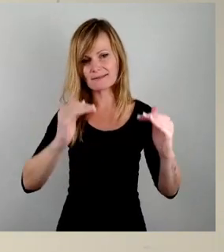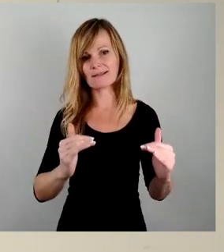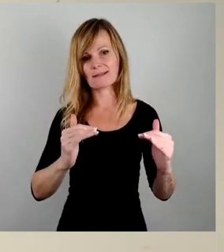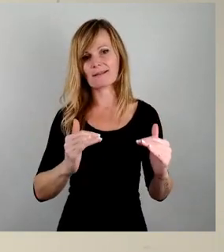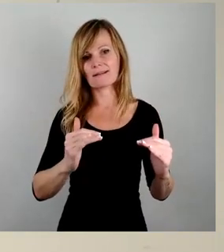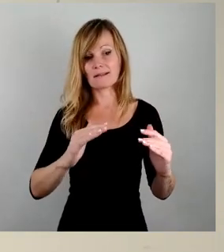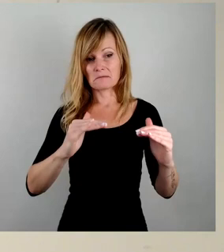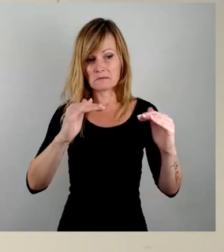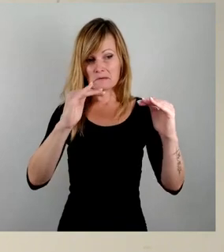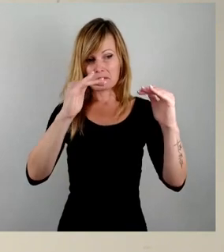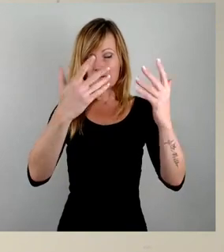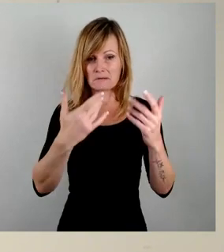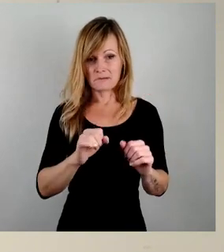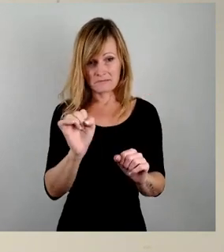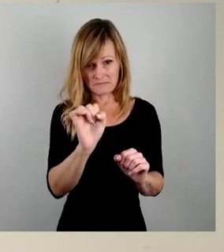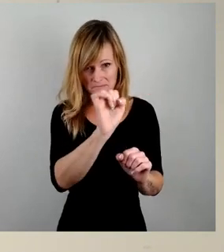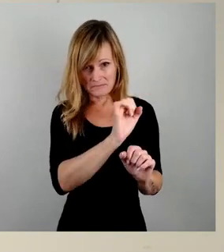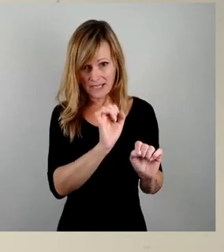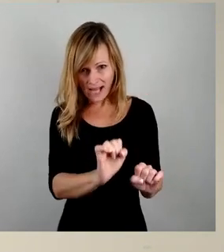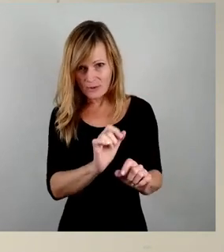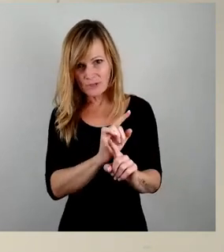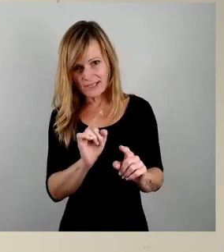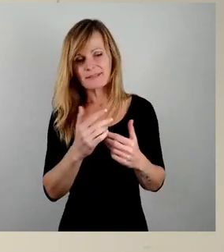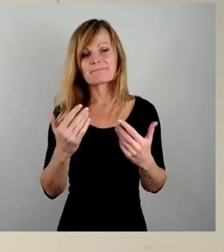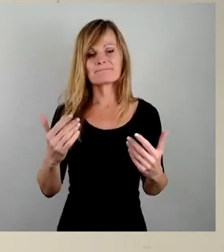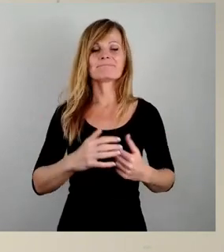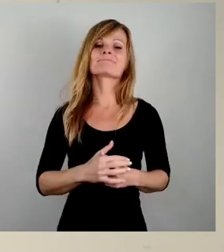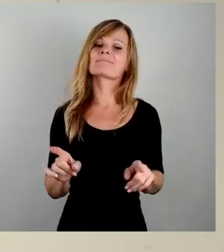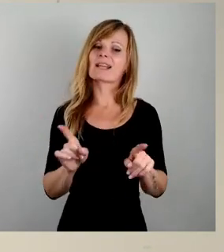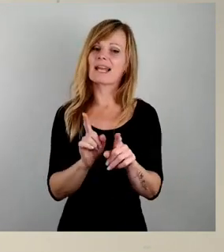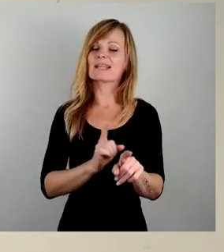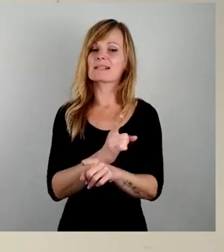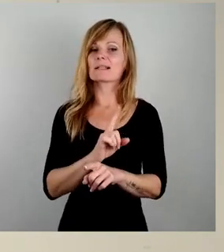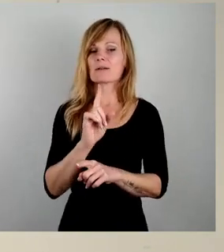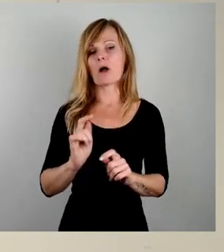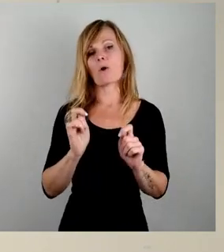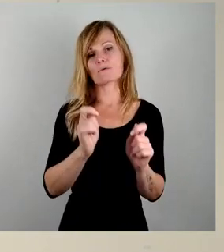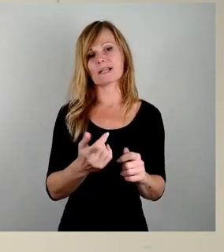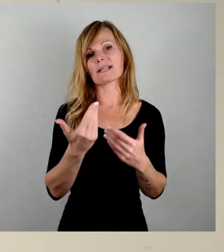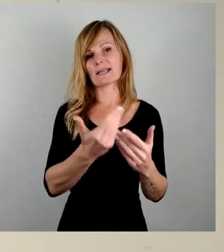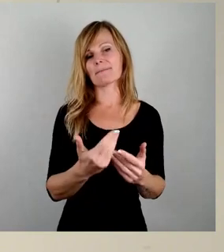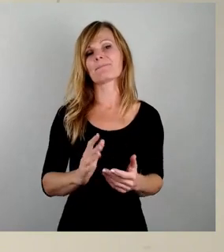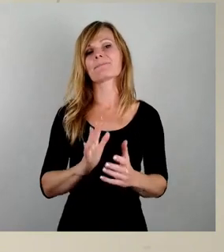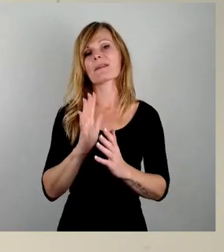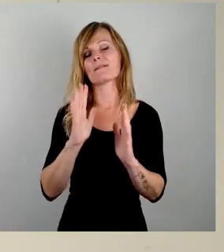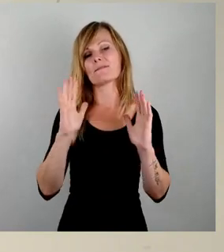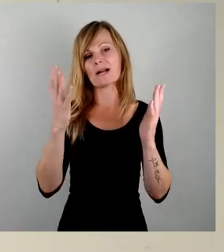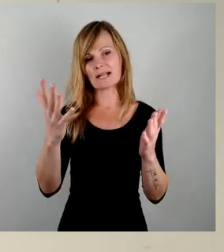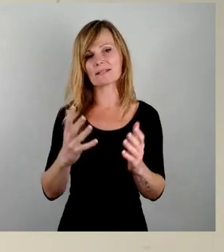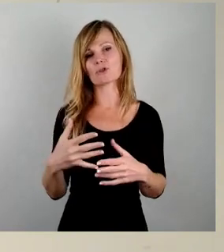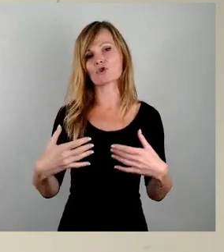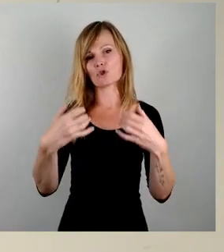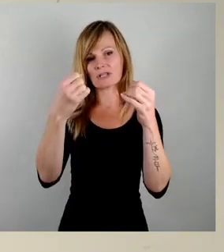realisiert werden kann oder nicht. Und gleichzeitig ist ein Auftrag vergeben worden, was die Waldschlösschenbrücke angeht, auch noch